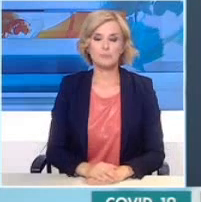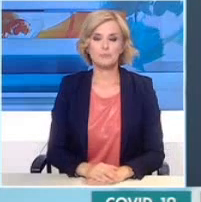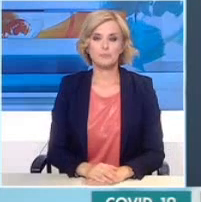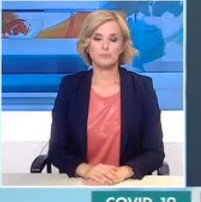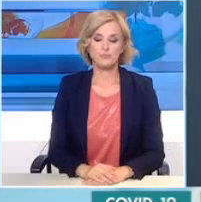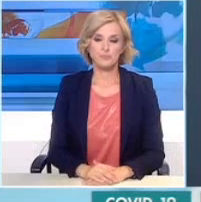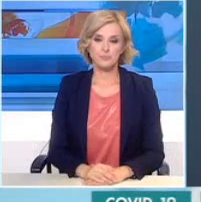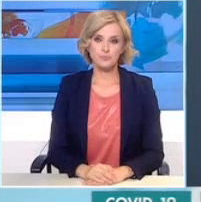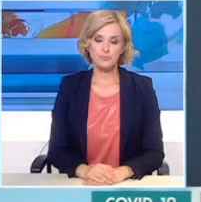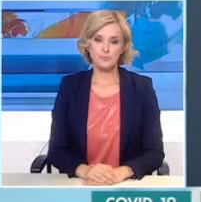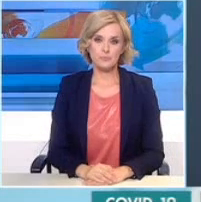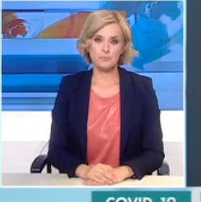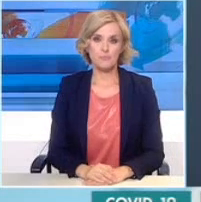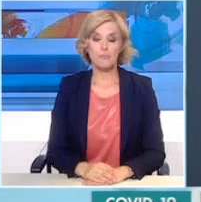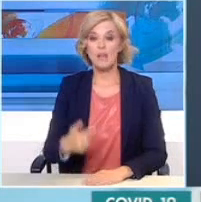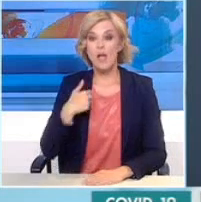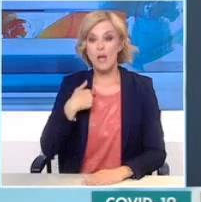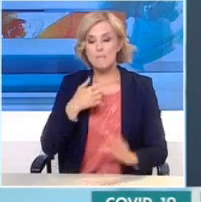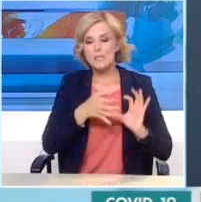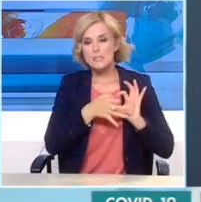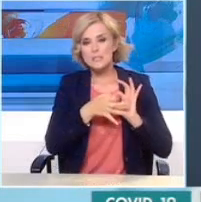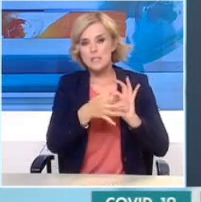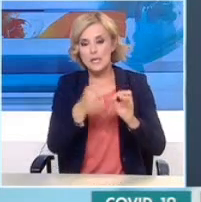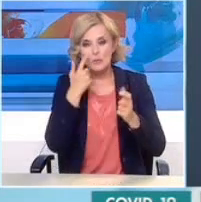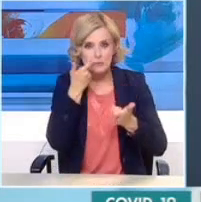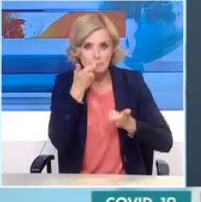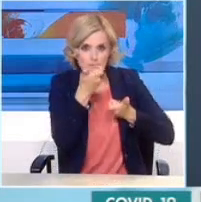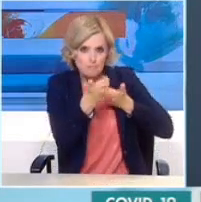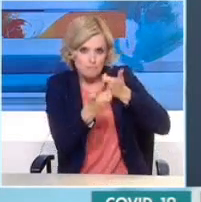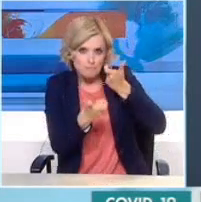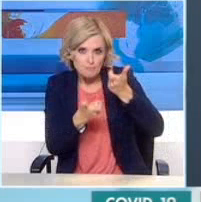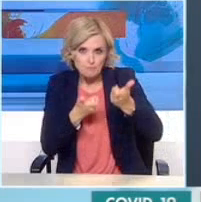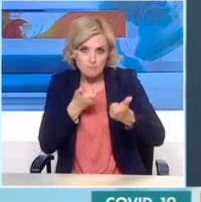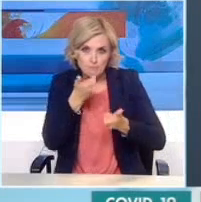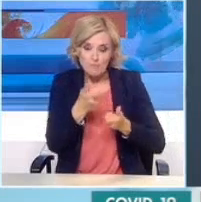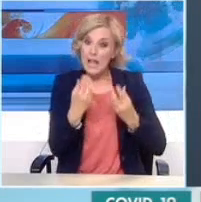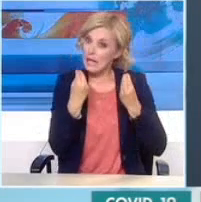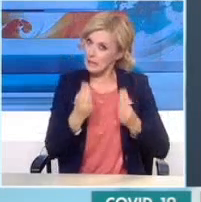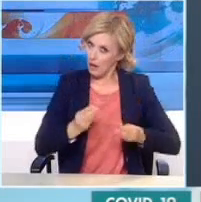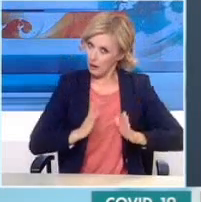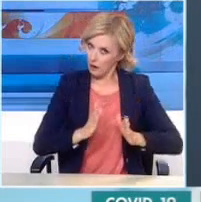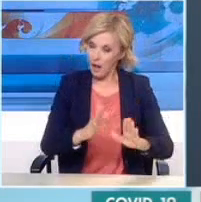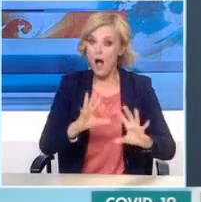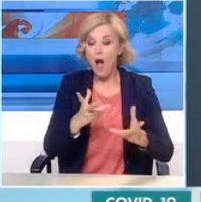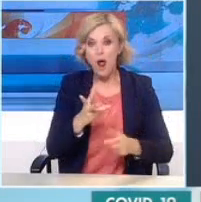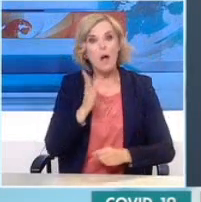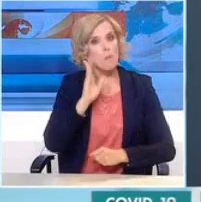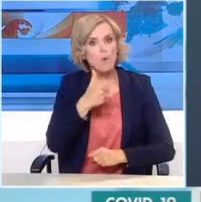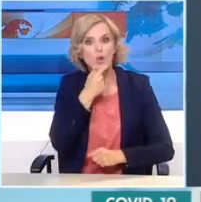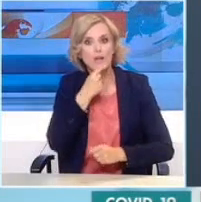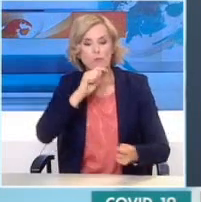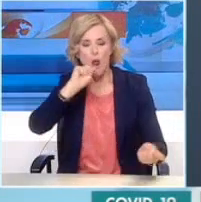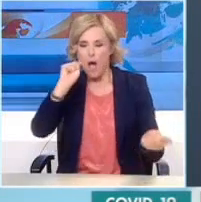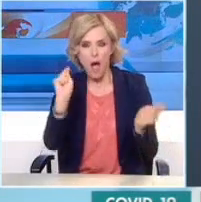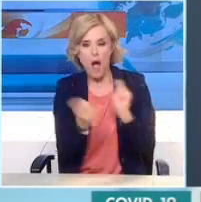Τελειώνοντας, θέλω να τονίσω ότι συνεχίζουμε την επαγρύπνηση. Η κατάσταση παραμένει καλή, αλλά γρήγορα μπορεί να ξεφύγει,